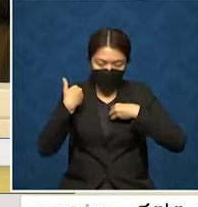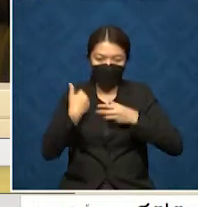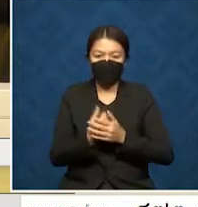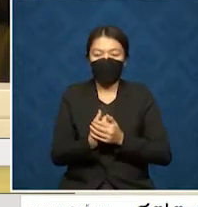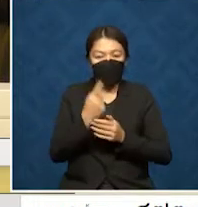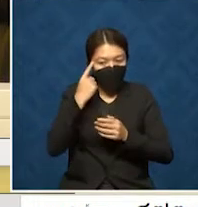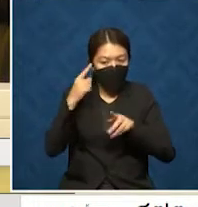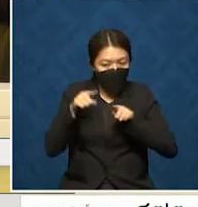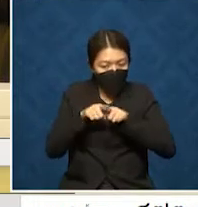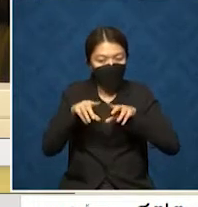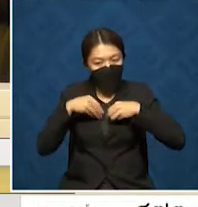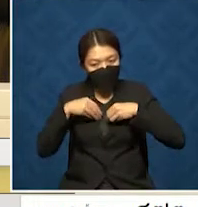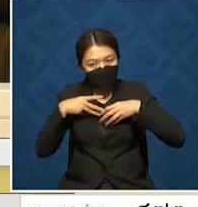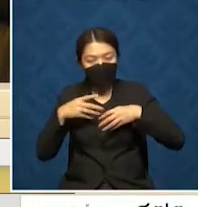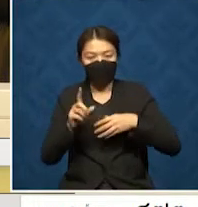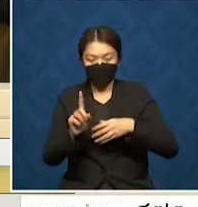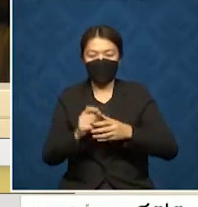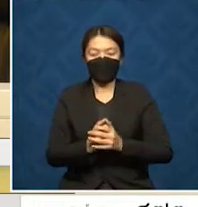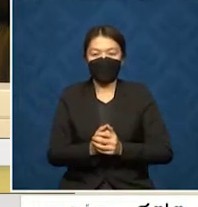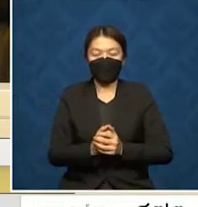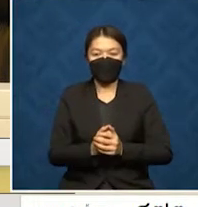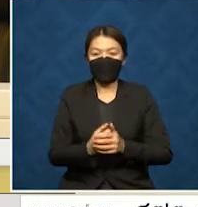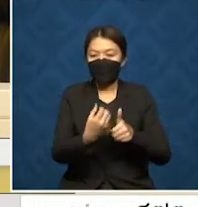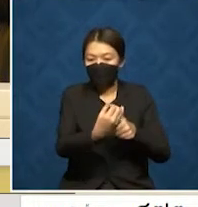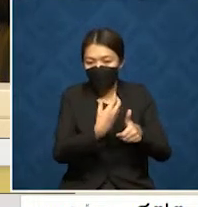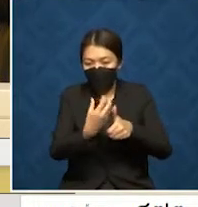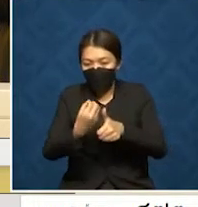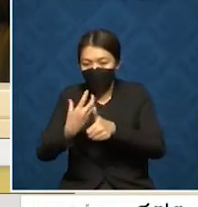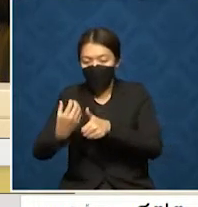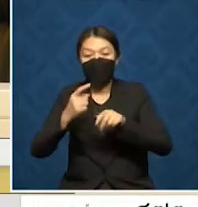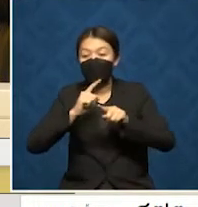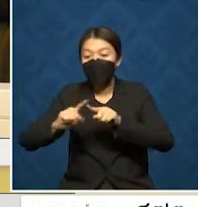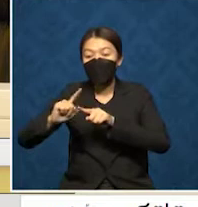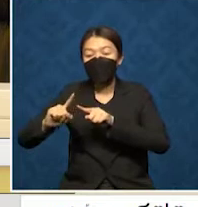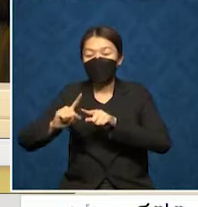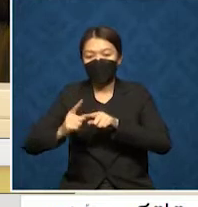และในส่วนที่ข้อแนะนำเสนอแนะต่าง